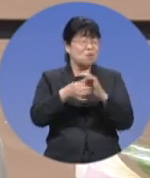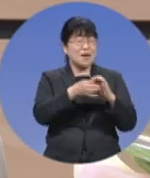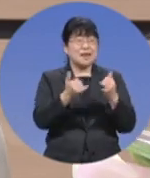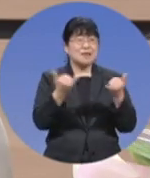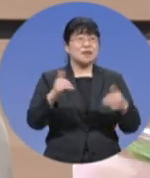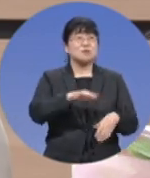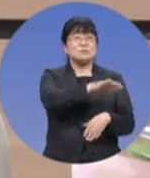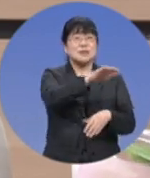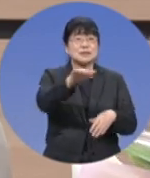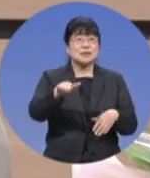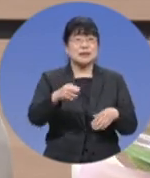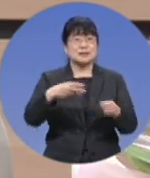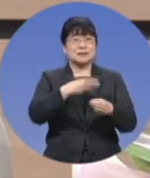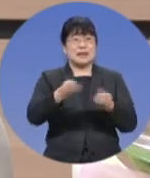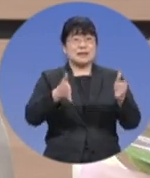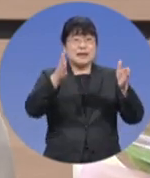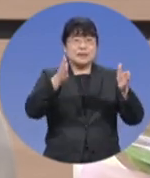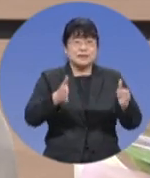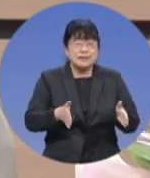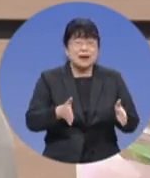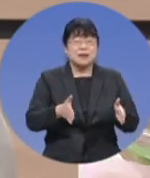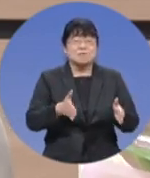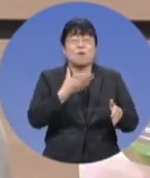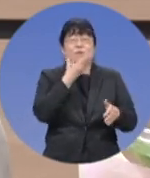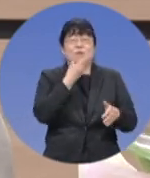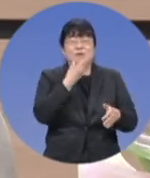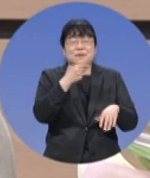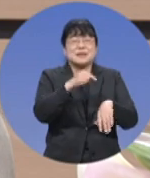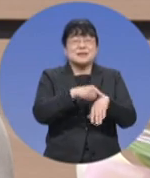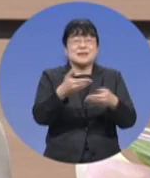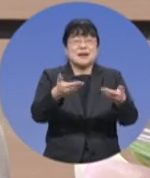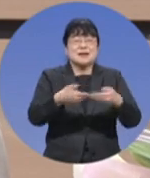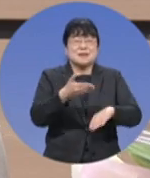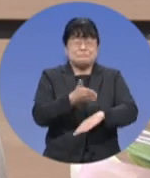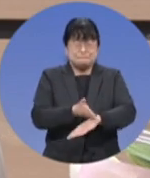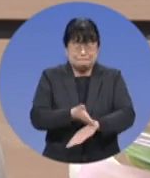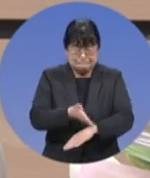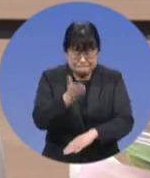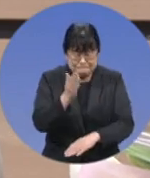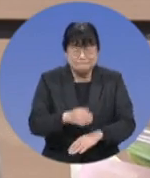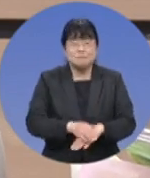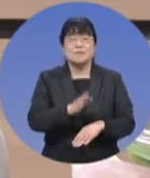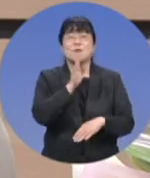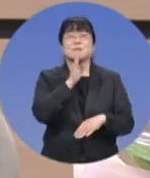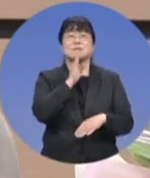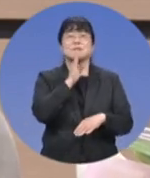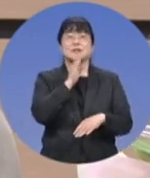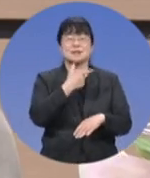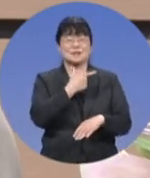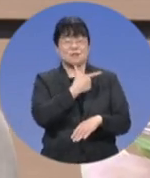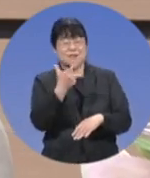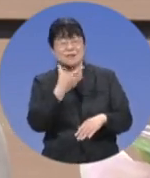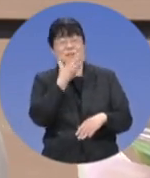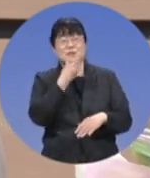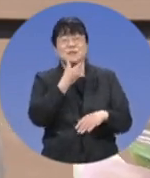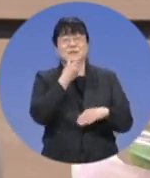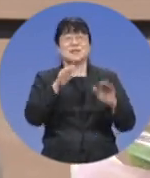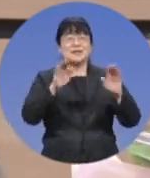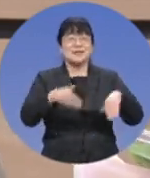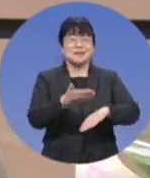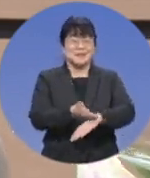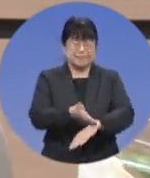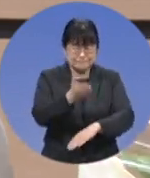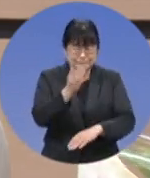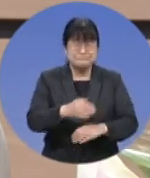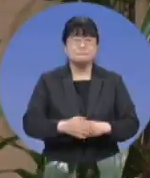さん、3年間幸せな時間を本当にありがとうございました。本当にとても幸せでした。ありがとう